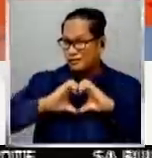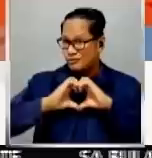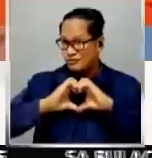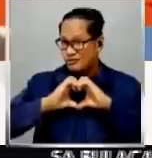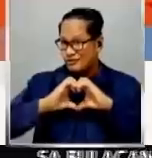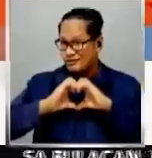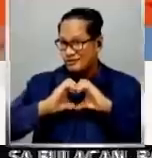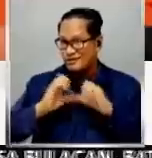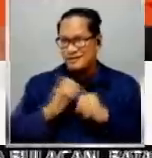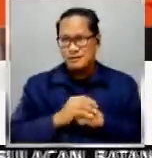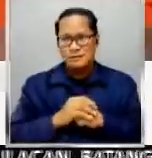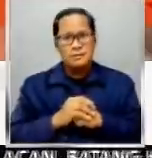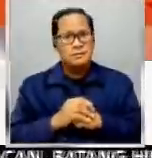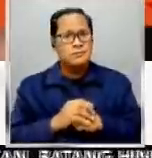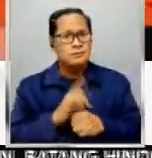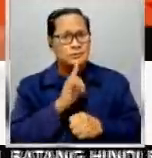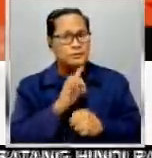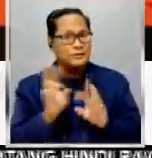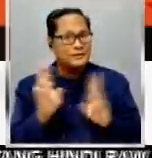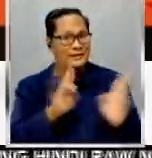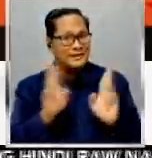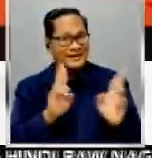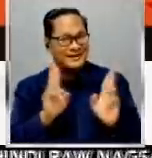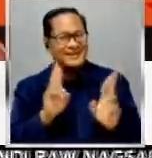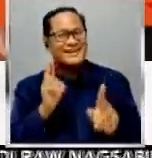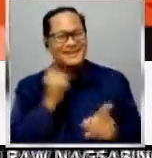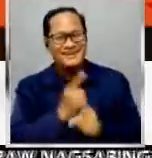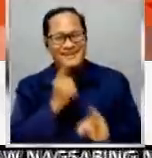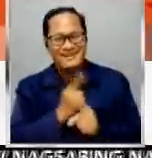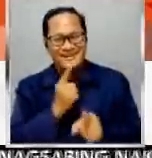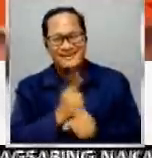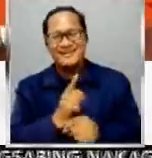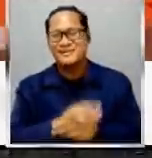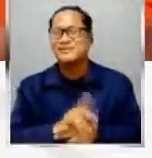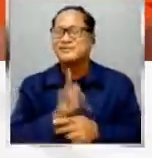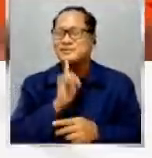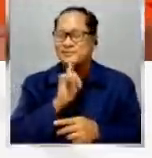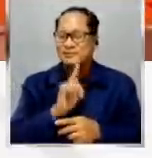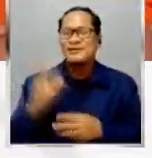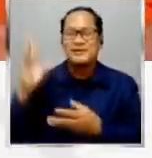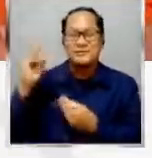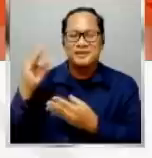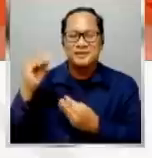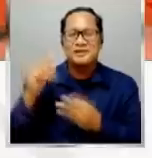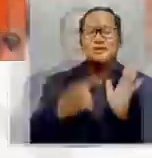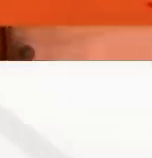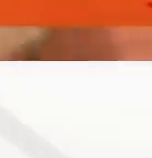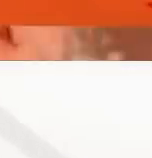na. Aubrey Carampel, updated sa showbiz happenings.